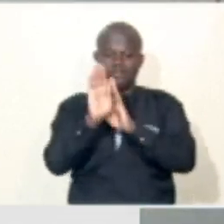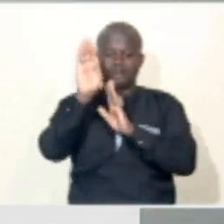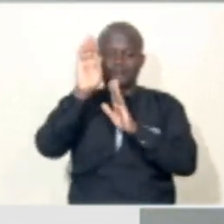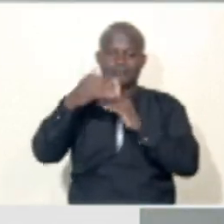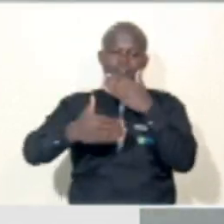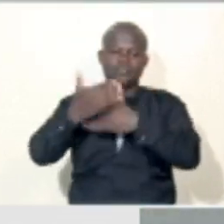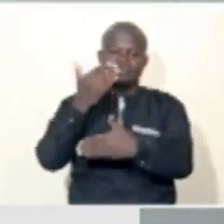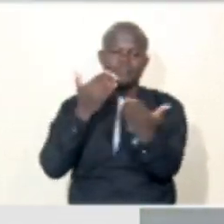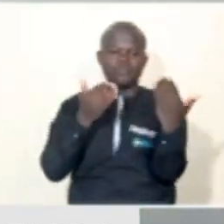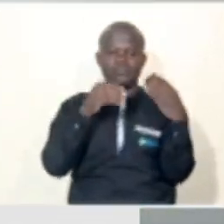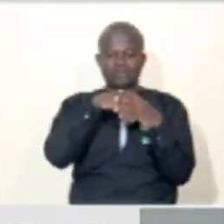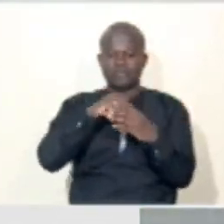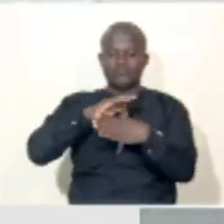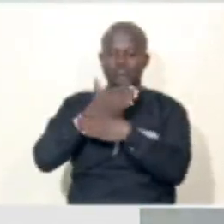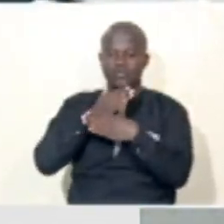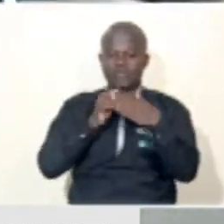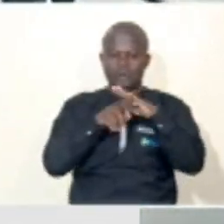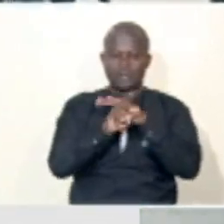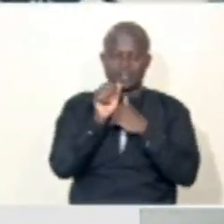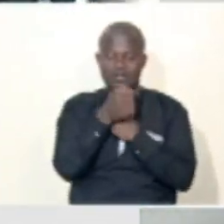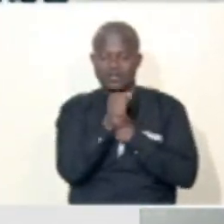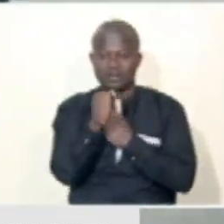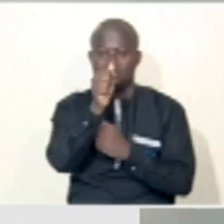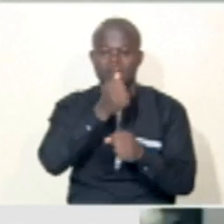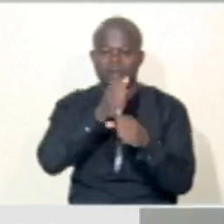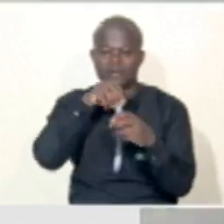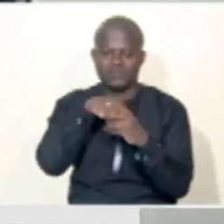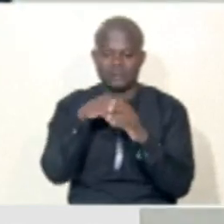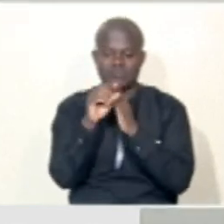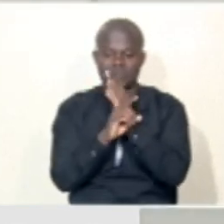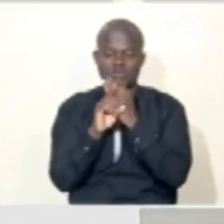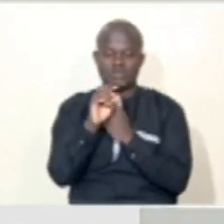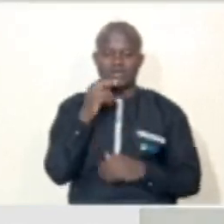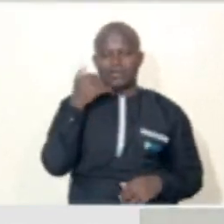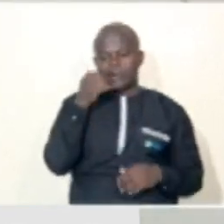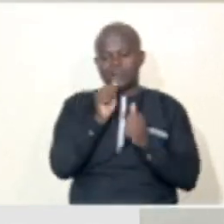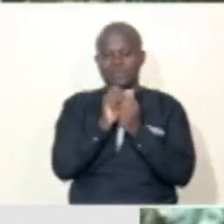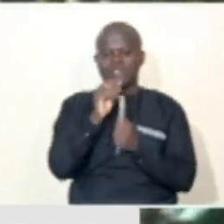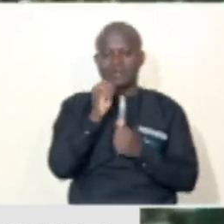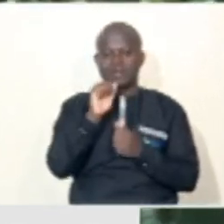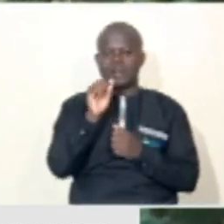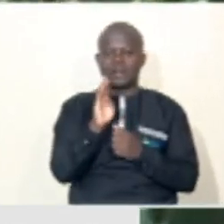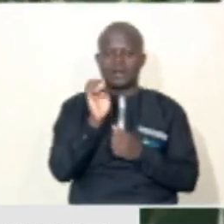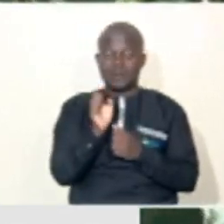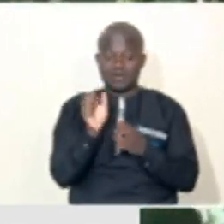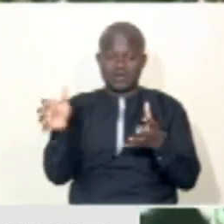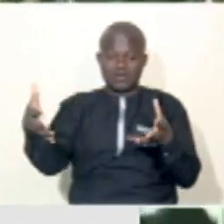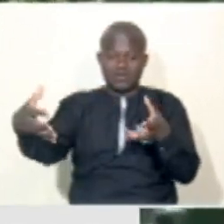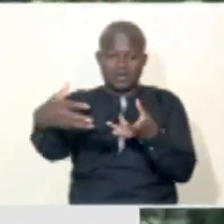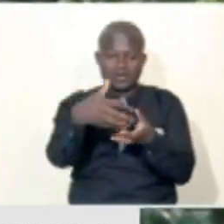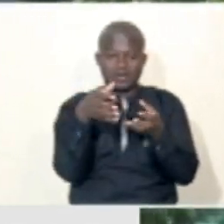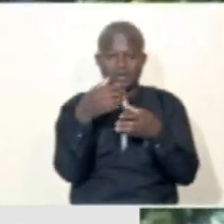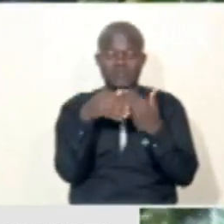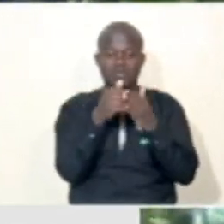za parike harimo kugabana ku byinjijwe mu bukerarugendo buhakorerwa abo mu turere twa Nyaruguru na Nyamagabe uretse ababumbiye mu makoperative n'indi